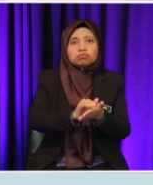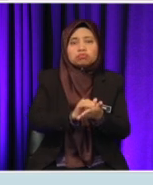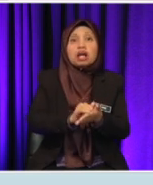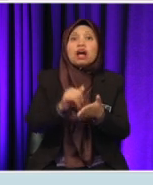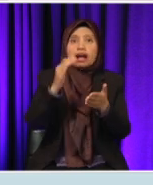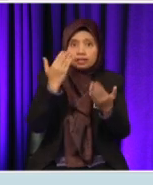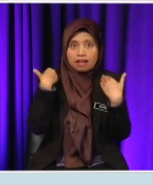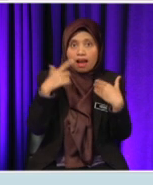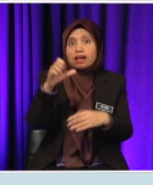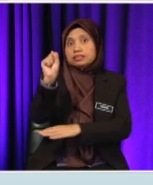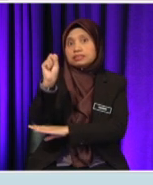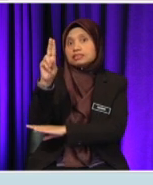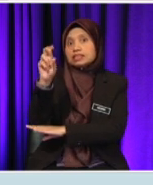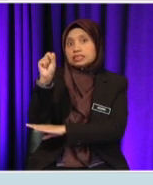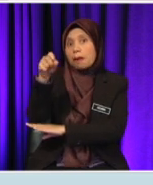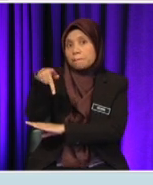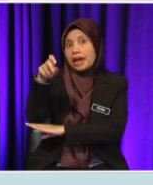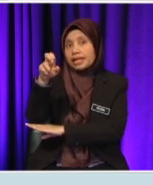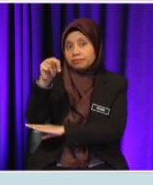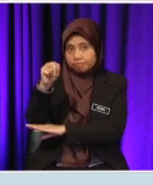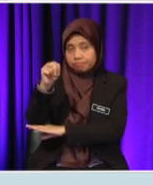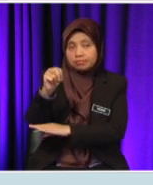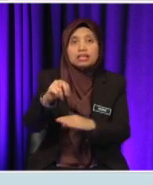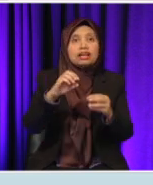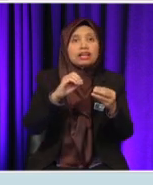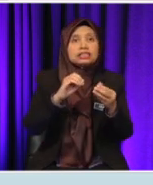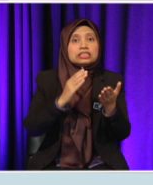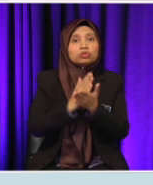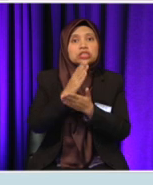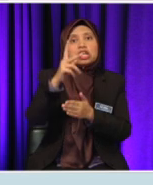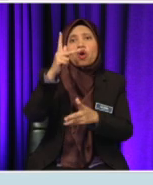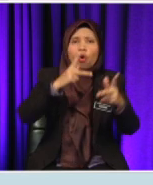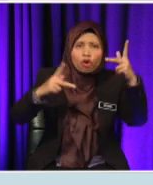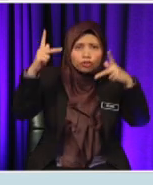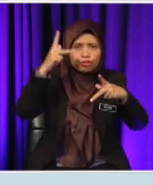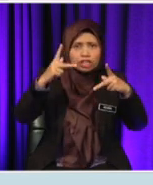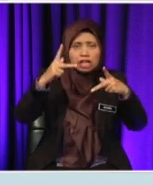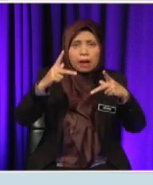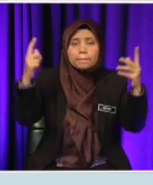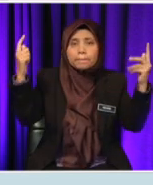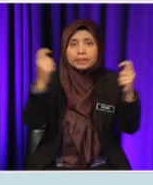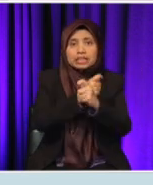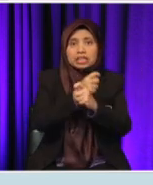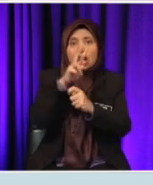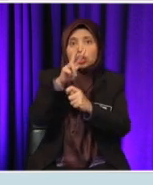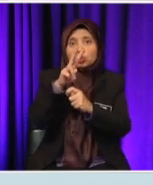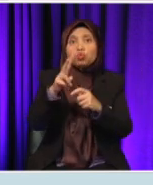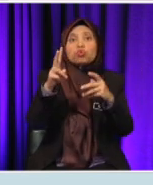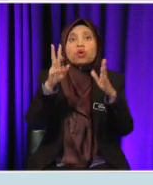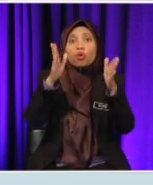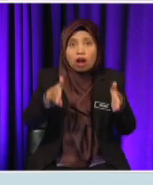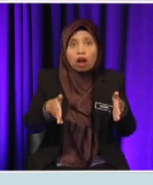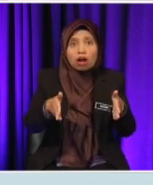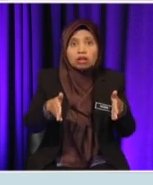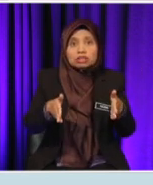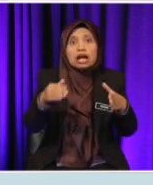suspend kemudian kita lihat yang seterusnya adalah konflik menurut pertentangan antara dua tak dan dua kekuatan